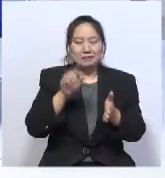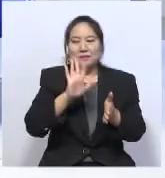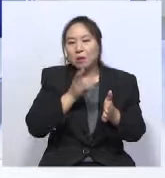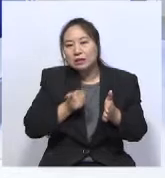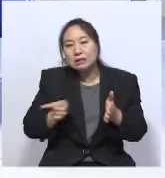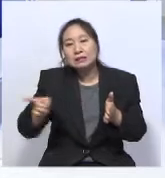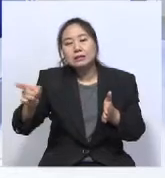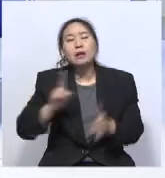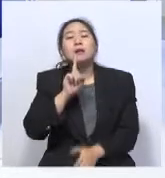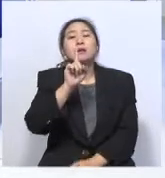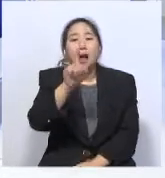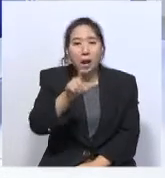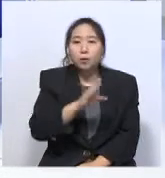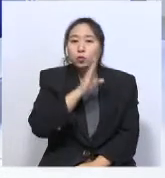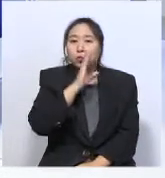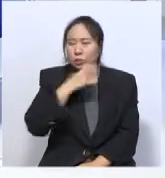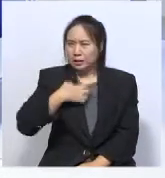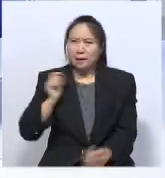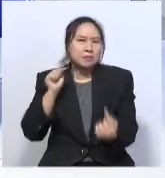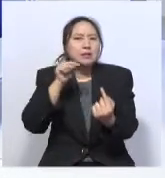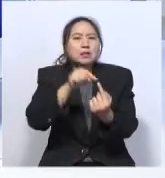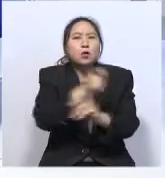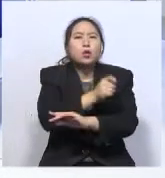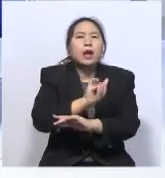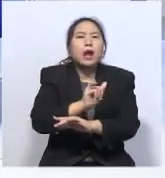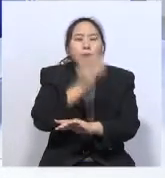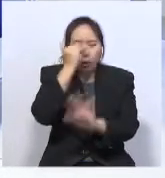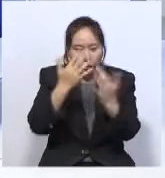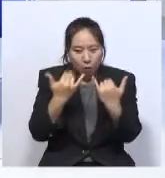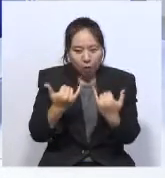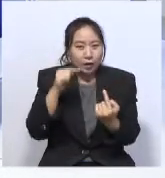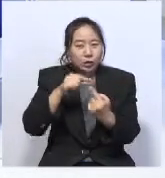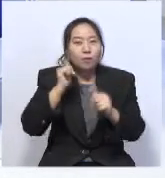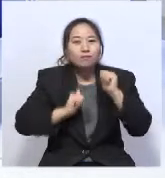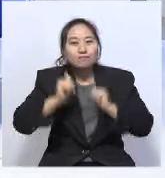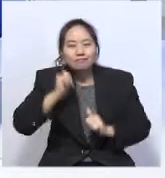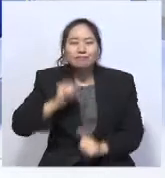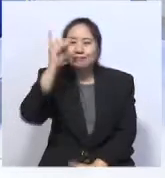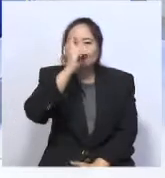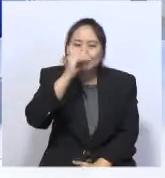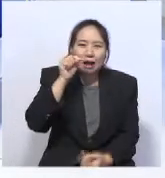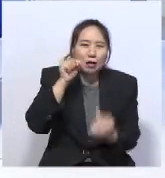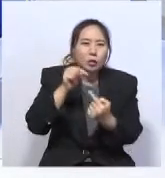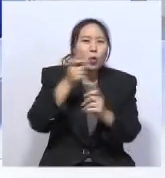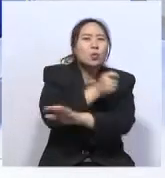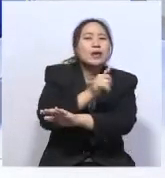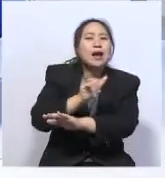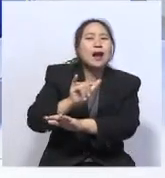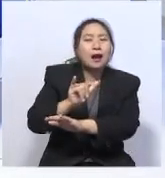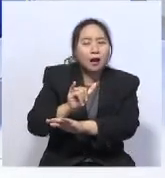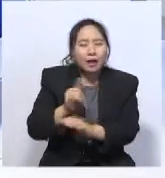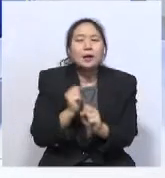นะคะแต่ถามหน่อยถ้าจะเข้าไปในจังหวัดพระนครศรีอยุธยาเพราะว่าช่วงนี้กระแสอเจ้ามาแรงเกินปกติเสาร์อาทิ